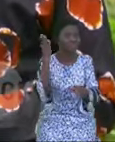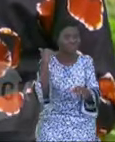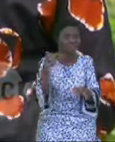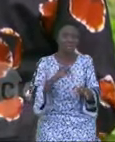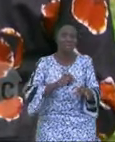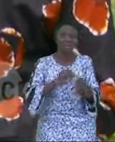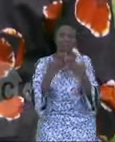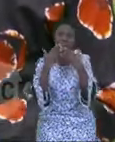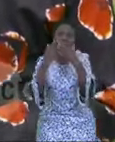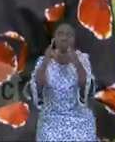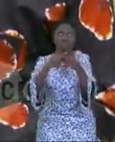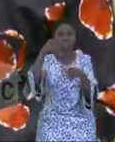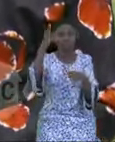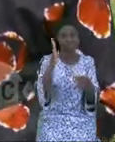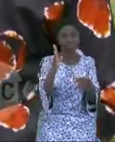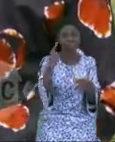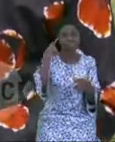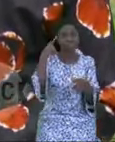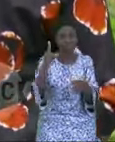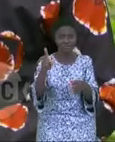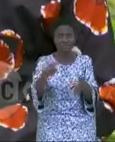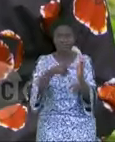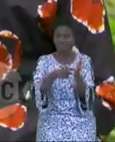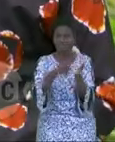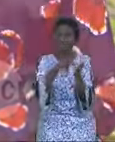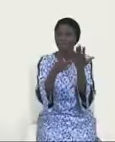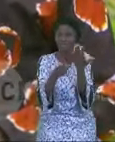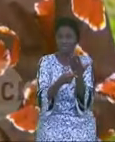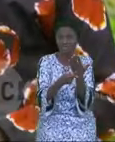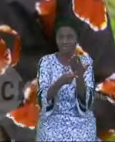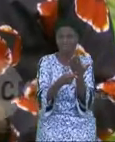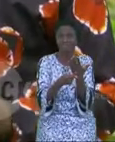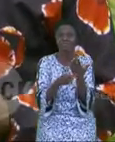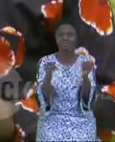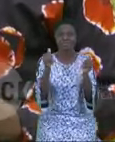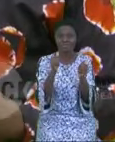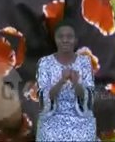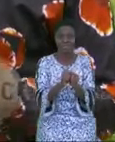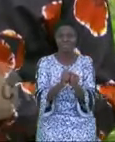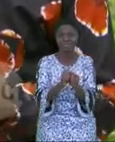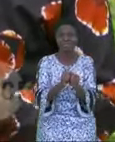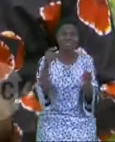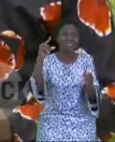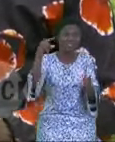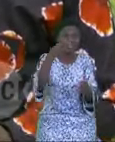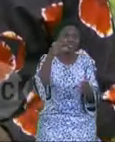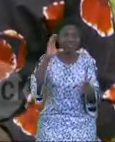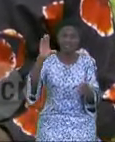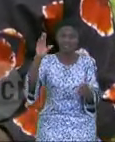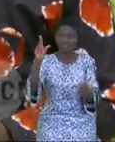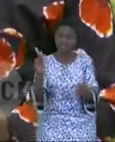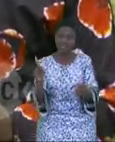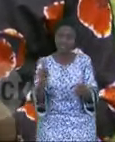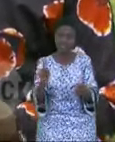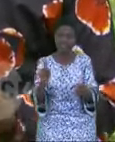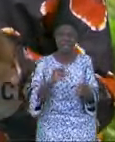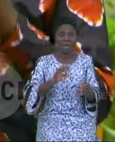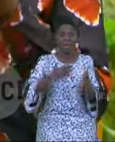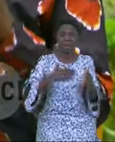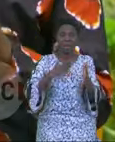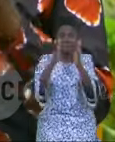reconnaissant Dieu pour ces croisades mondiale avec comme Moïse m'a prière pour le passage comoïde